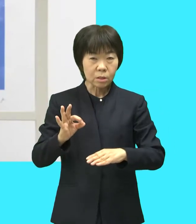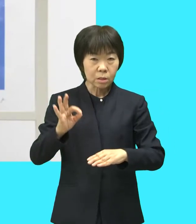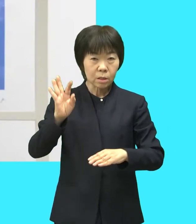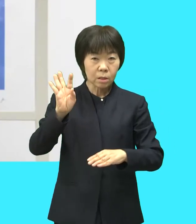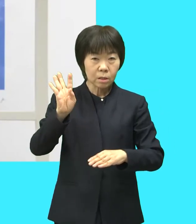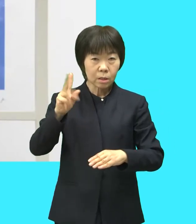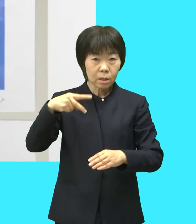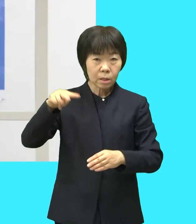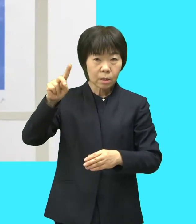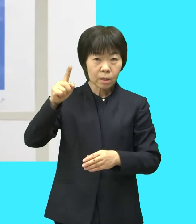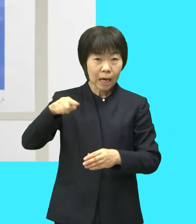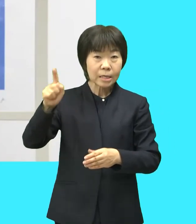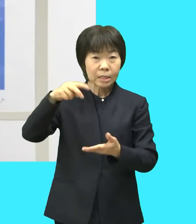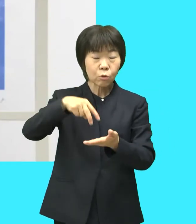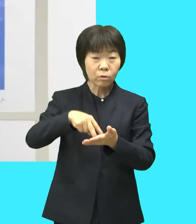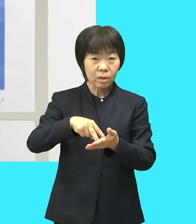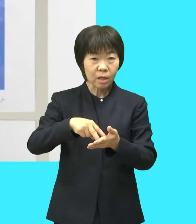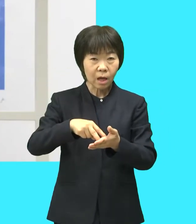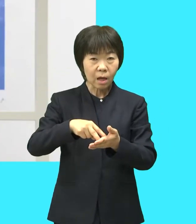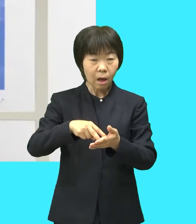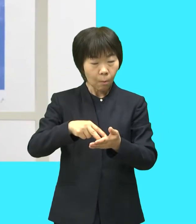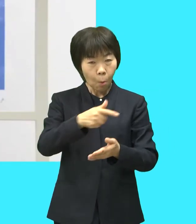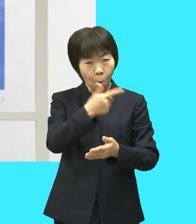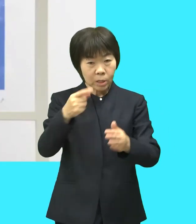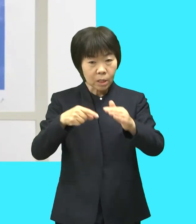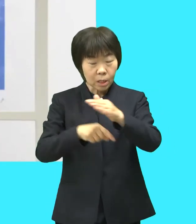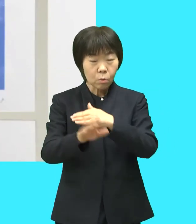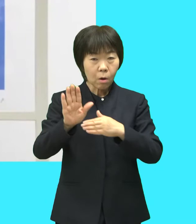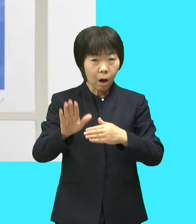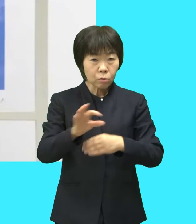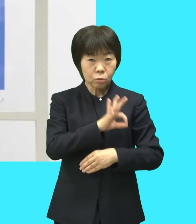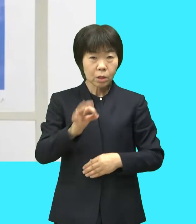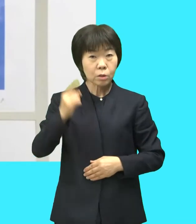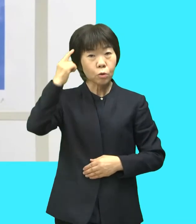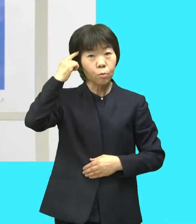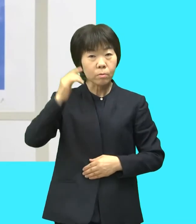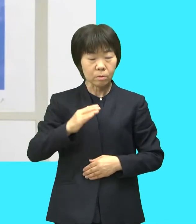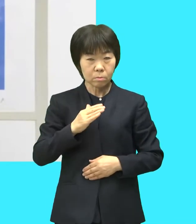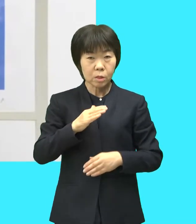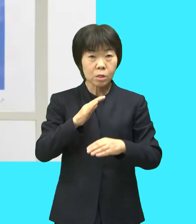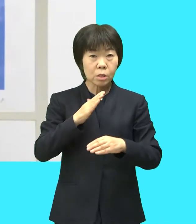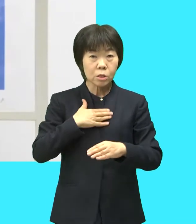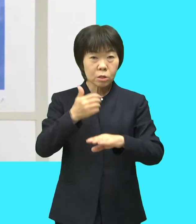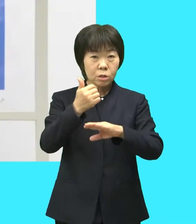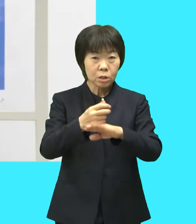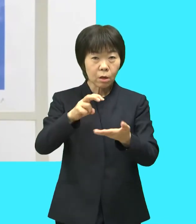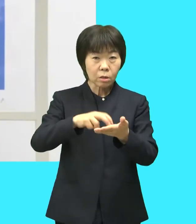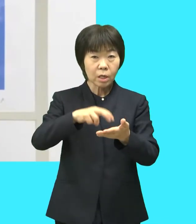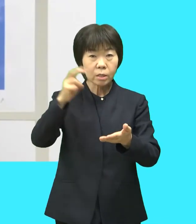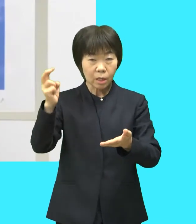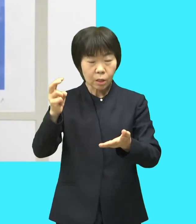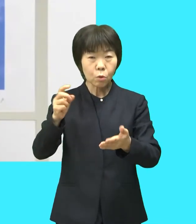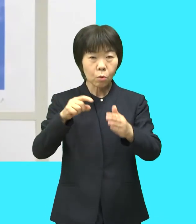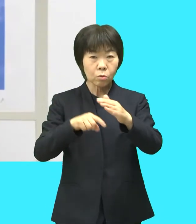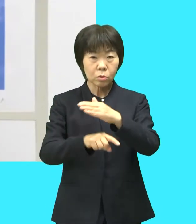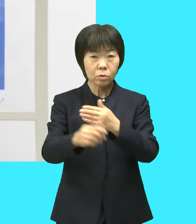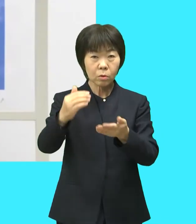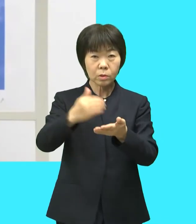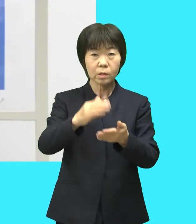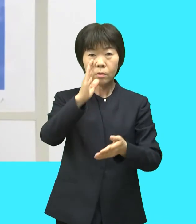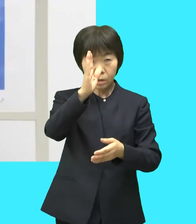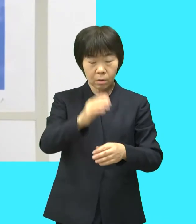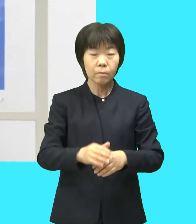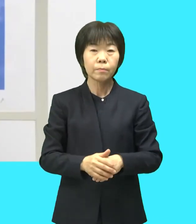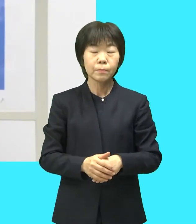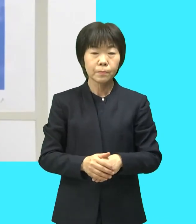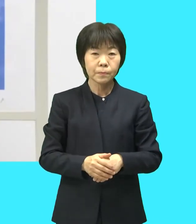非常に大きな意味合いのある日だったと思います。あの知事いらっしゃらなかったと思うんですが理由についてお伺いできます